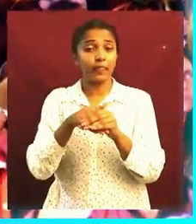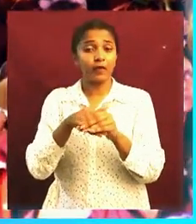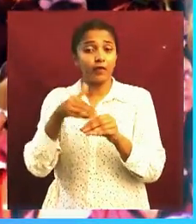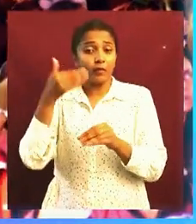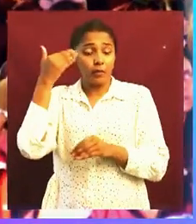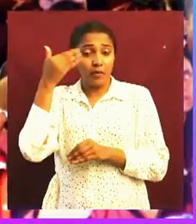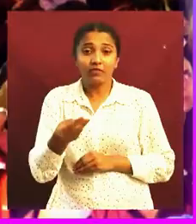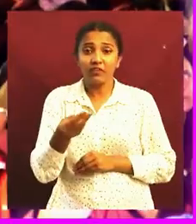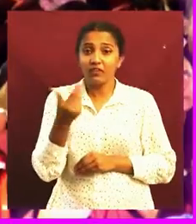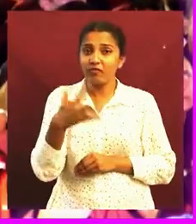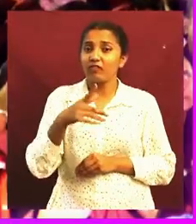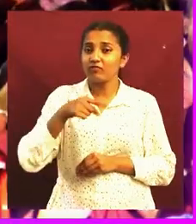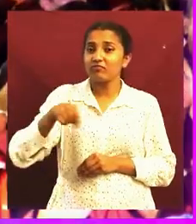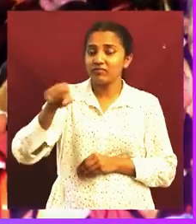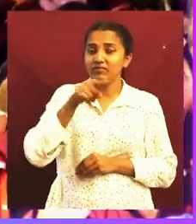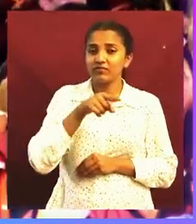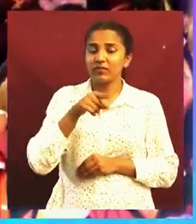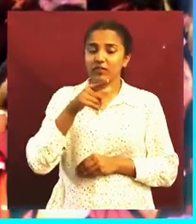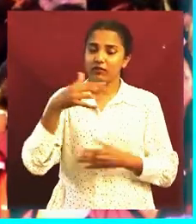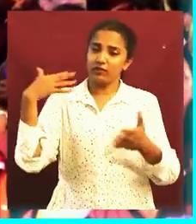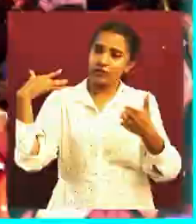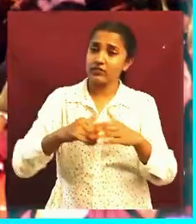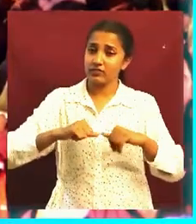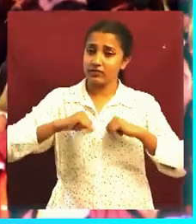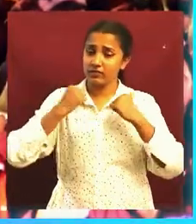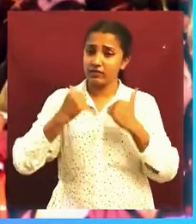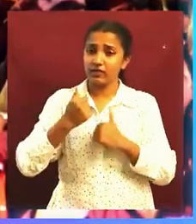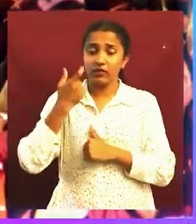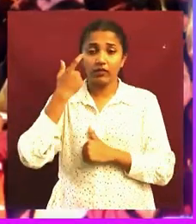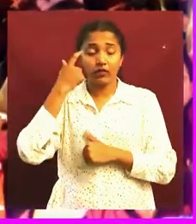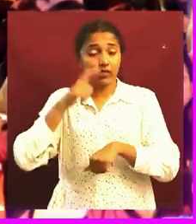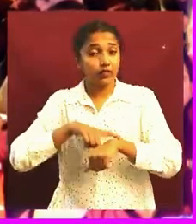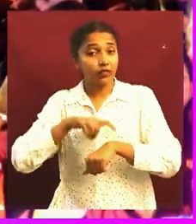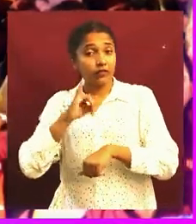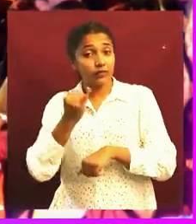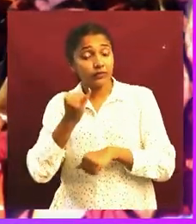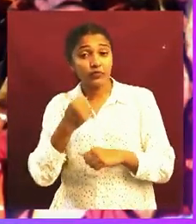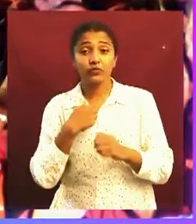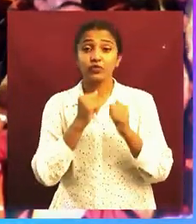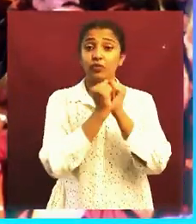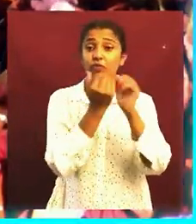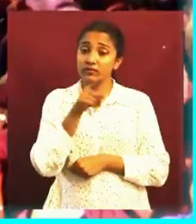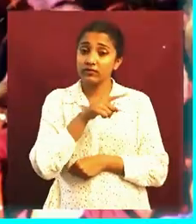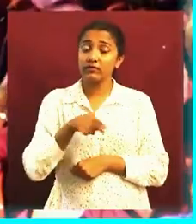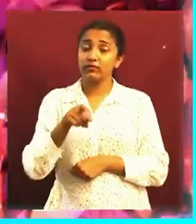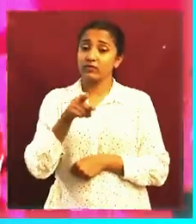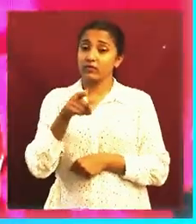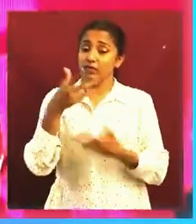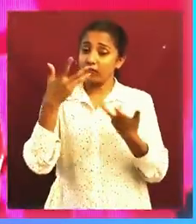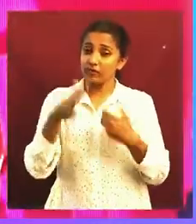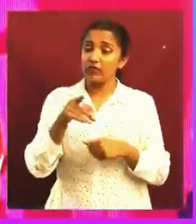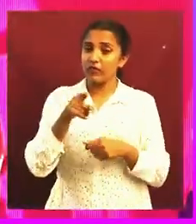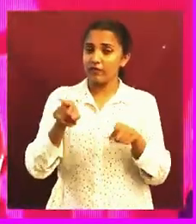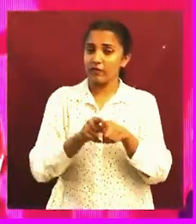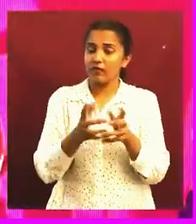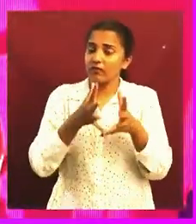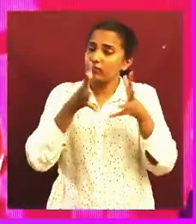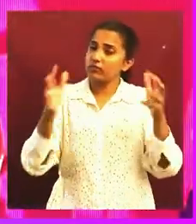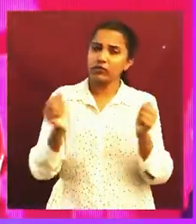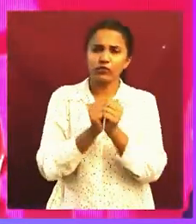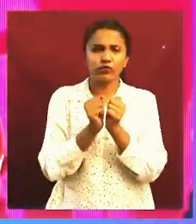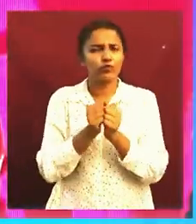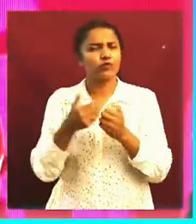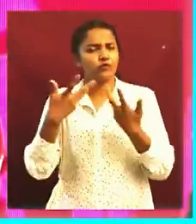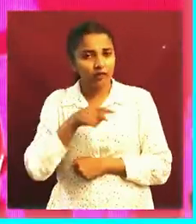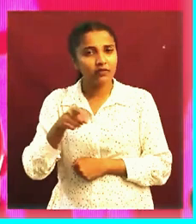එලිපත්තට ගියපු අය, ඔබ දීර්ඝ කාලයක් ඔබගේ ජීවිතේ අවතාරණයට ලක් කරලා වෘත්තියේ යෙදුණු අය, එහු විශාල කාර්යභාරයක්